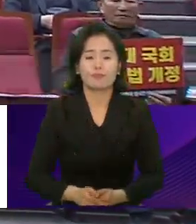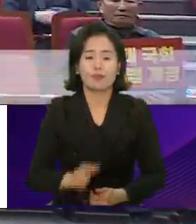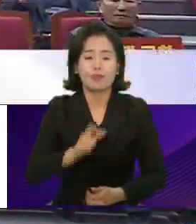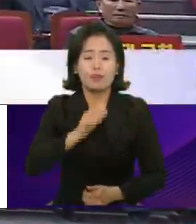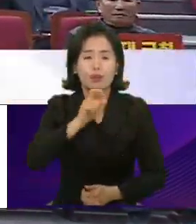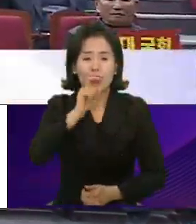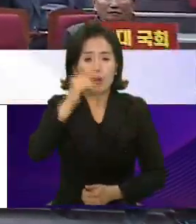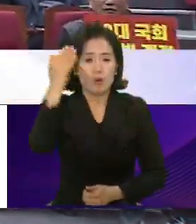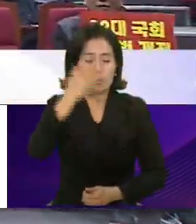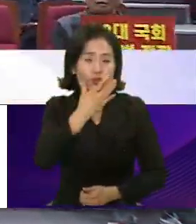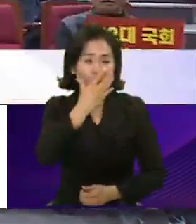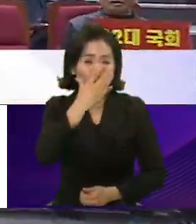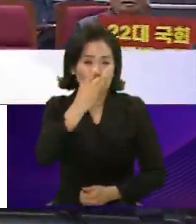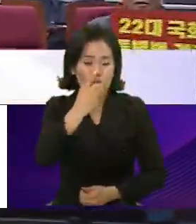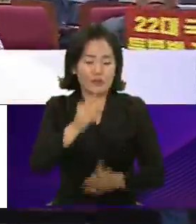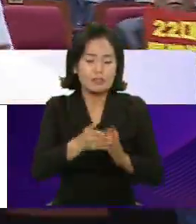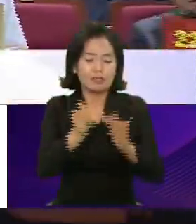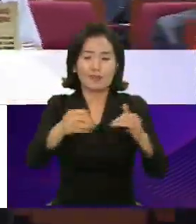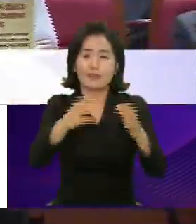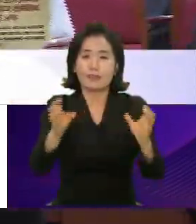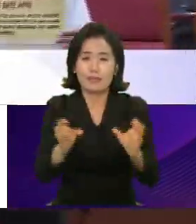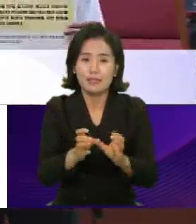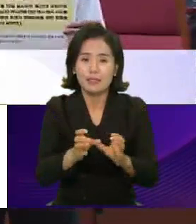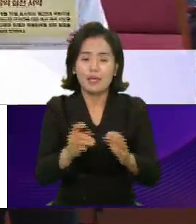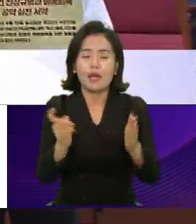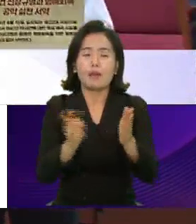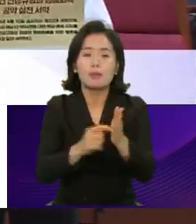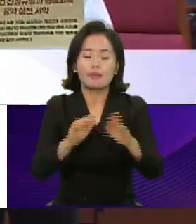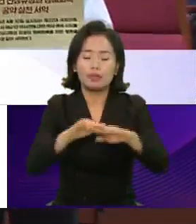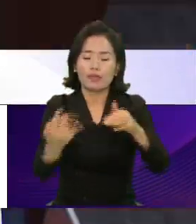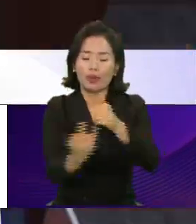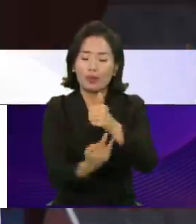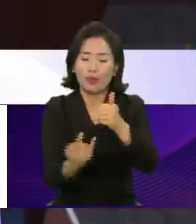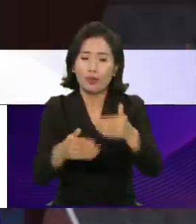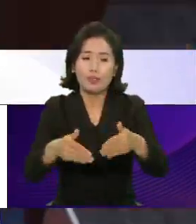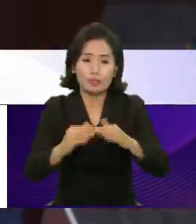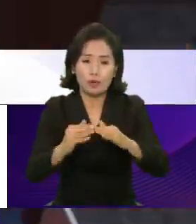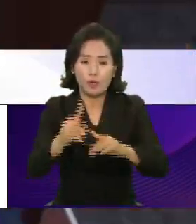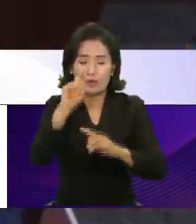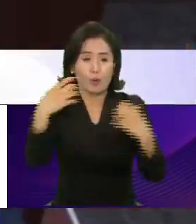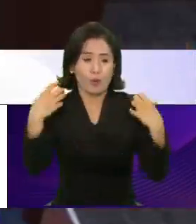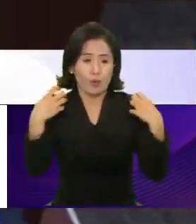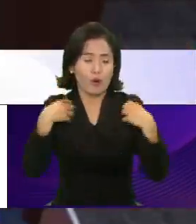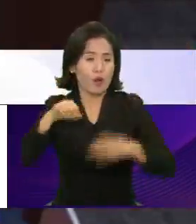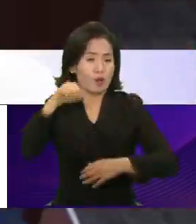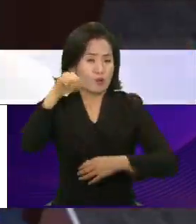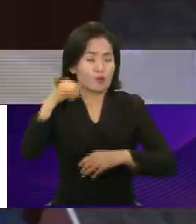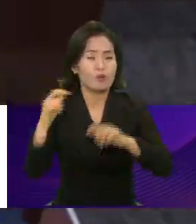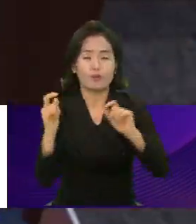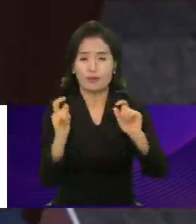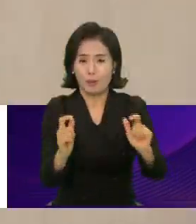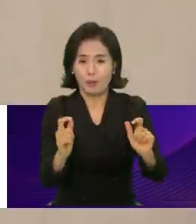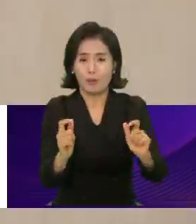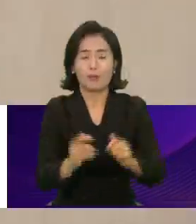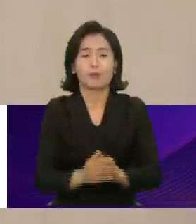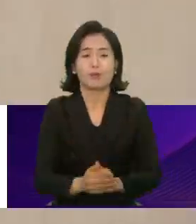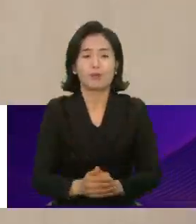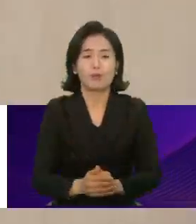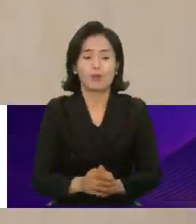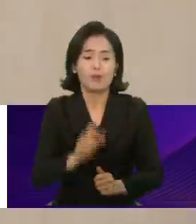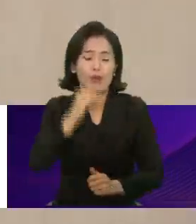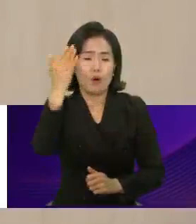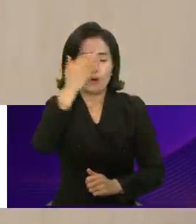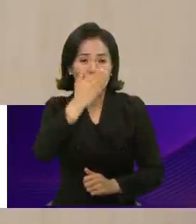여순 사건 유족과 시민사회단체가 비상대책위원회를 꾸리고 정부를 향한 투쟁을 선포했습니다.